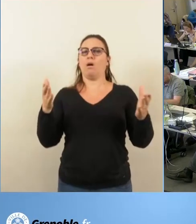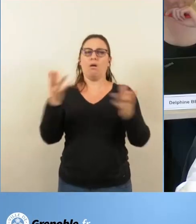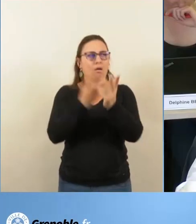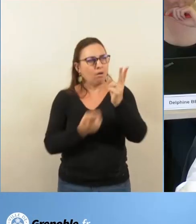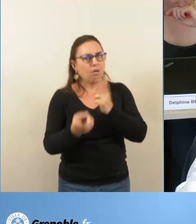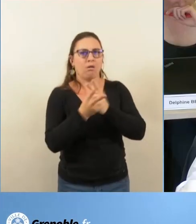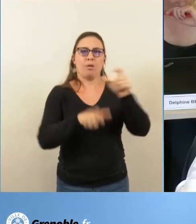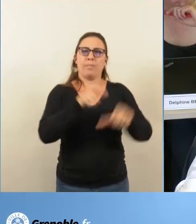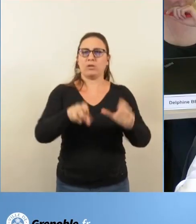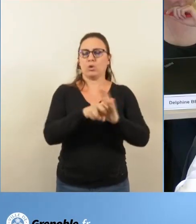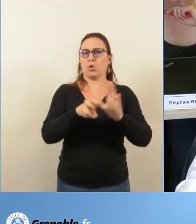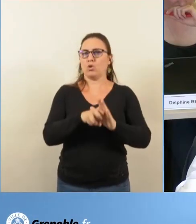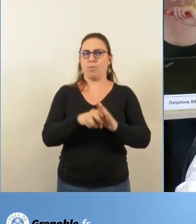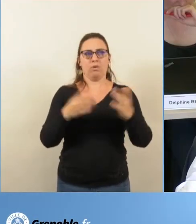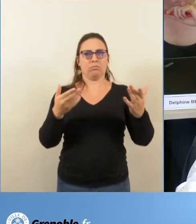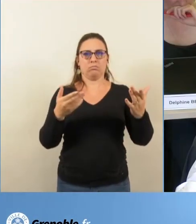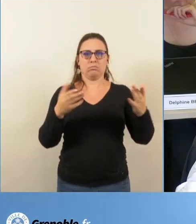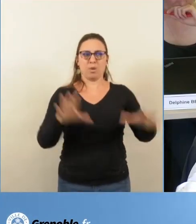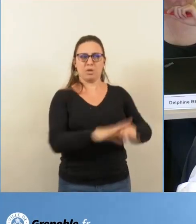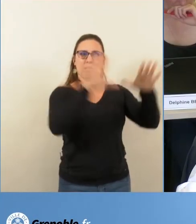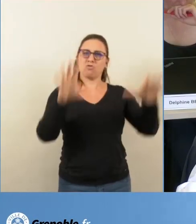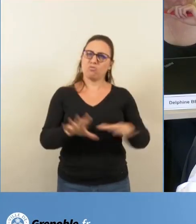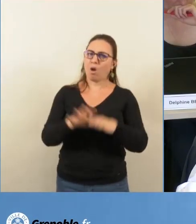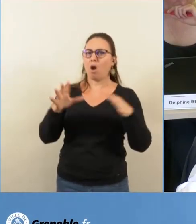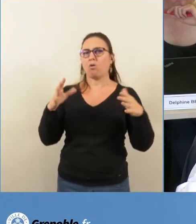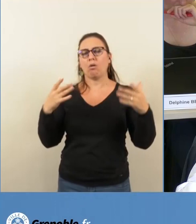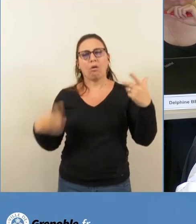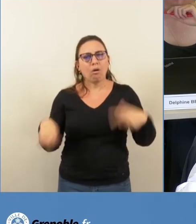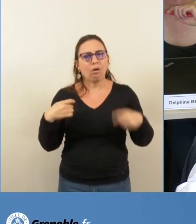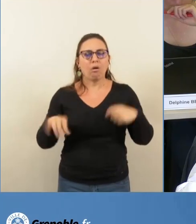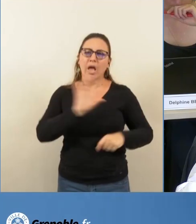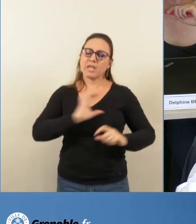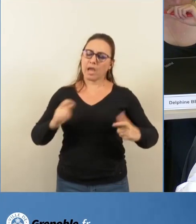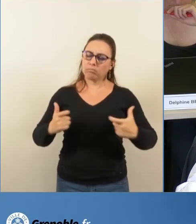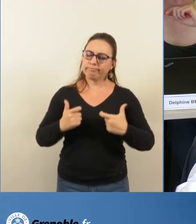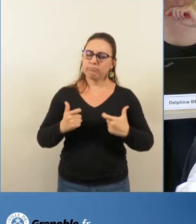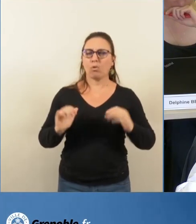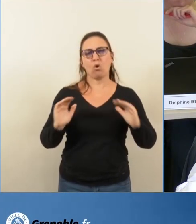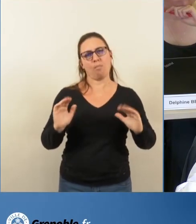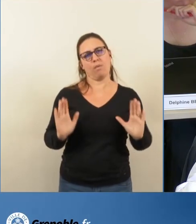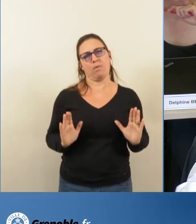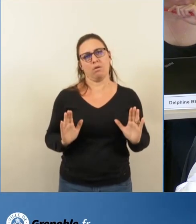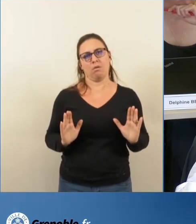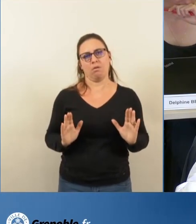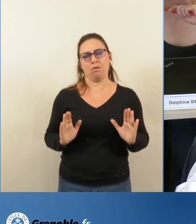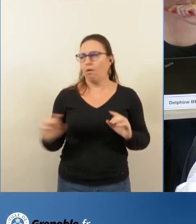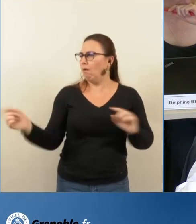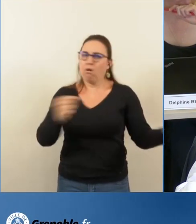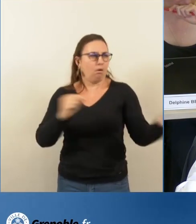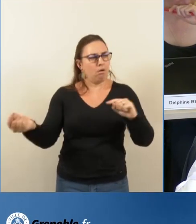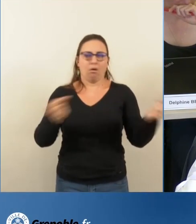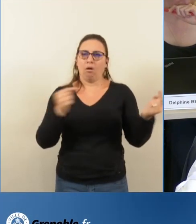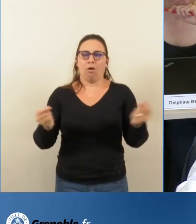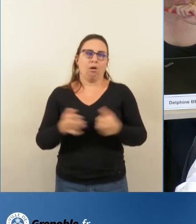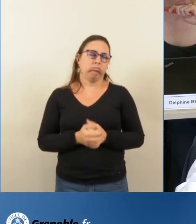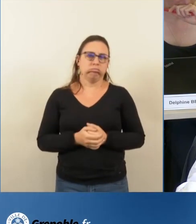les grenobloises et puis voilà il faut quand même essayer de se maîtriser un petit peu donc on déplore un peu cette situation là mais